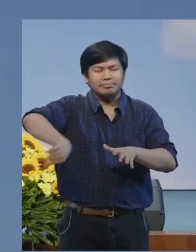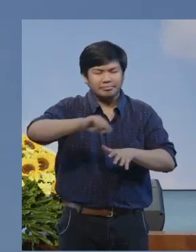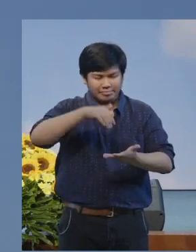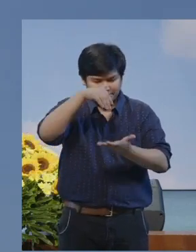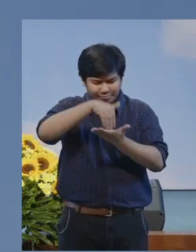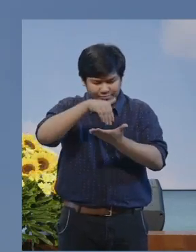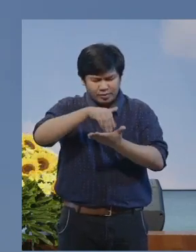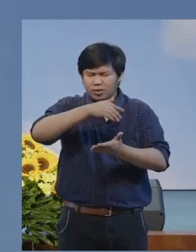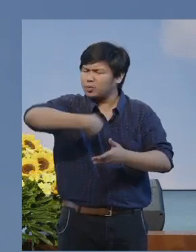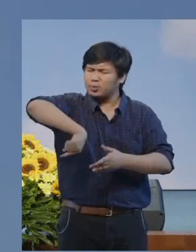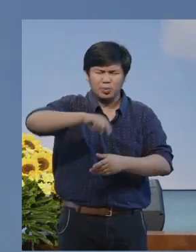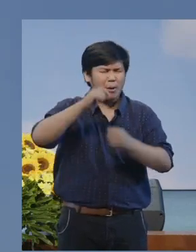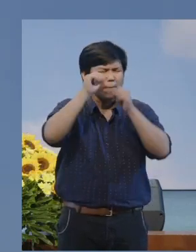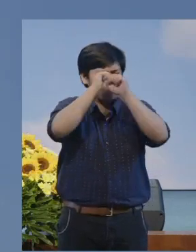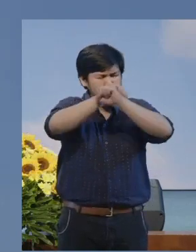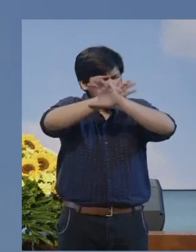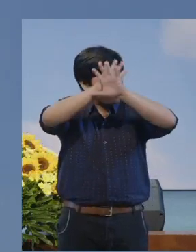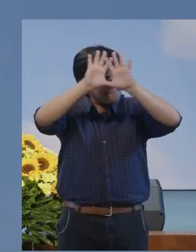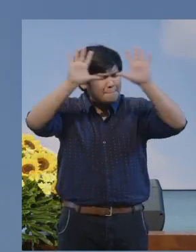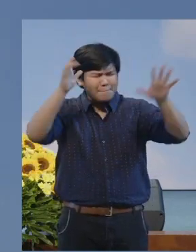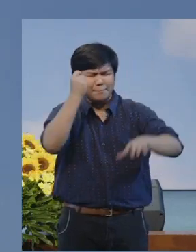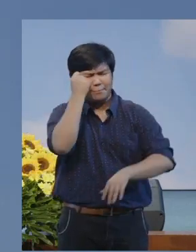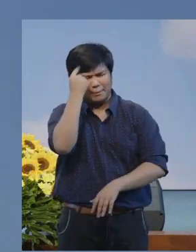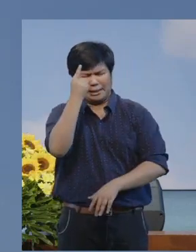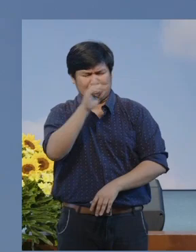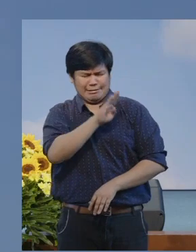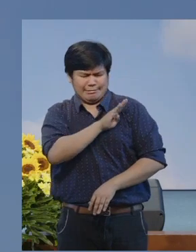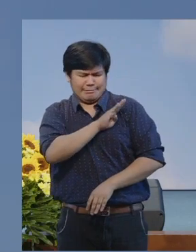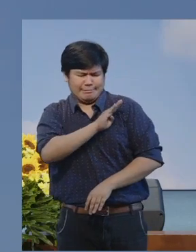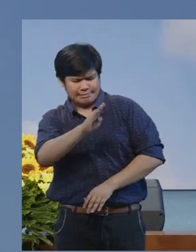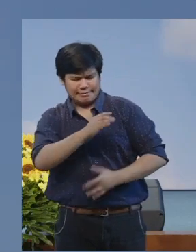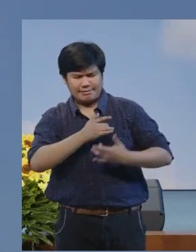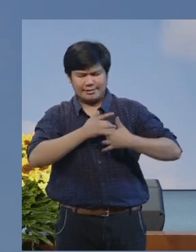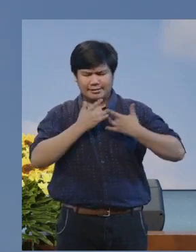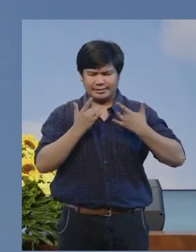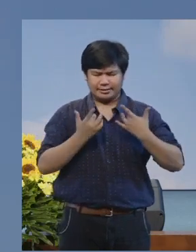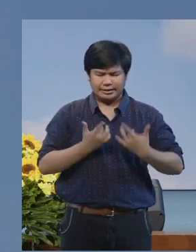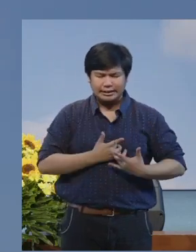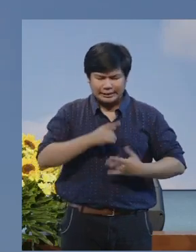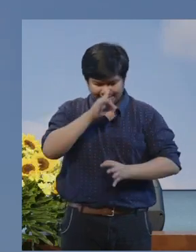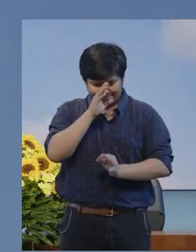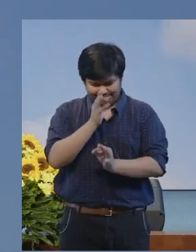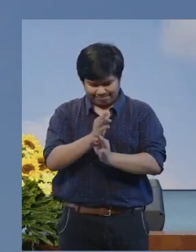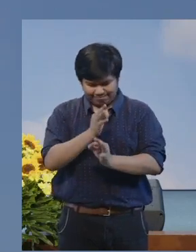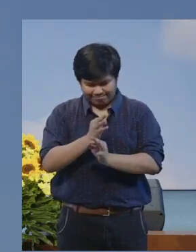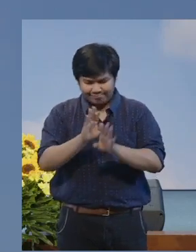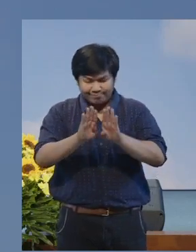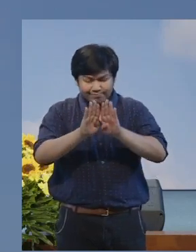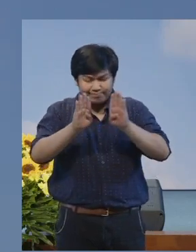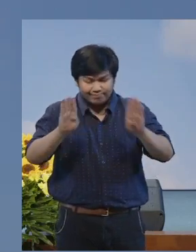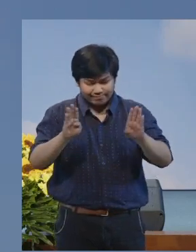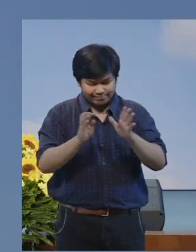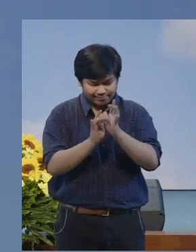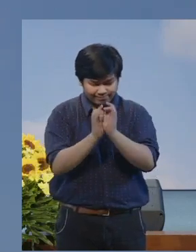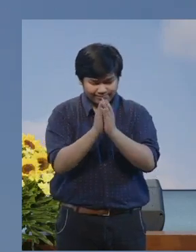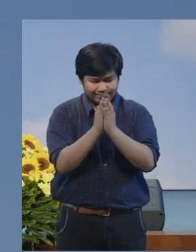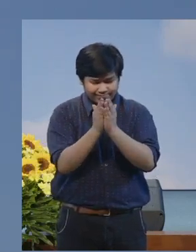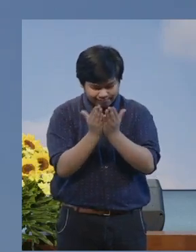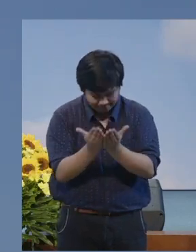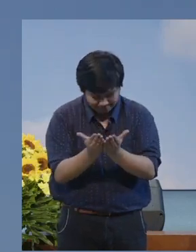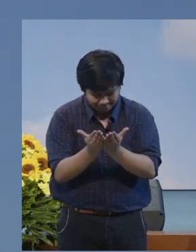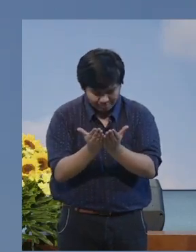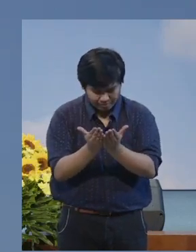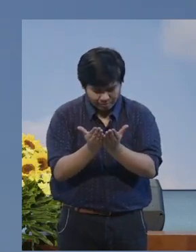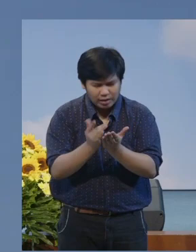ay magkaroon ng linong ng pag-iisip at ng tapang ng puso upang sa aming pagbuklat ng inyong banal sa